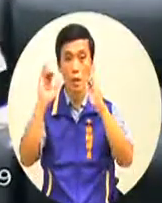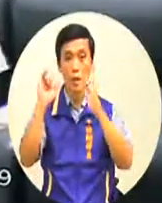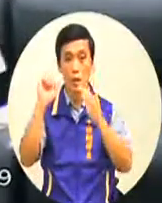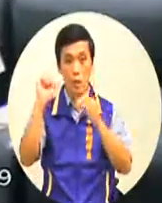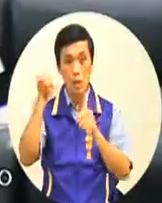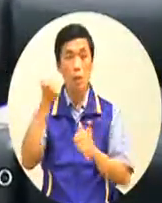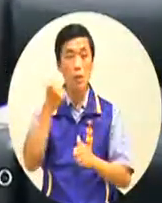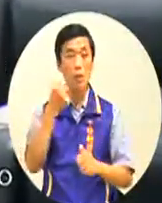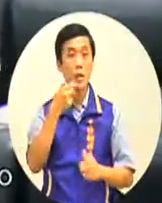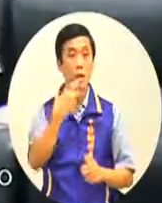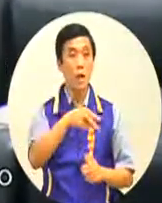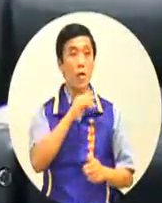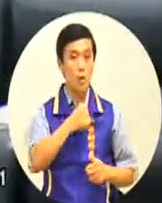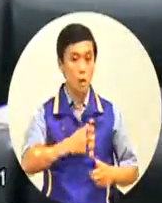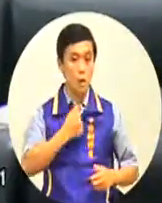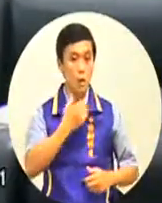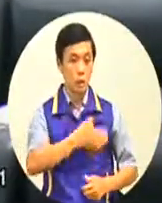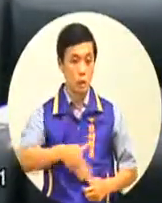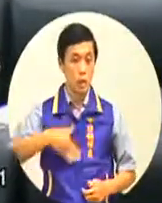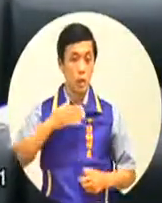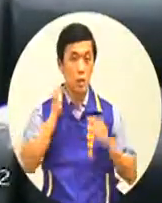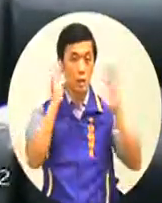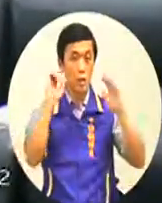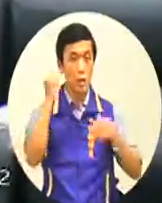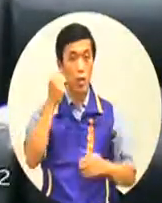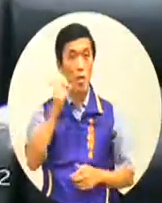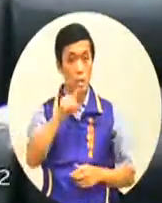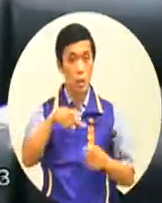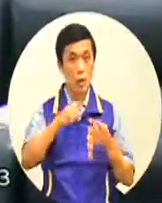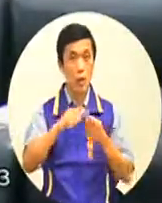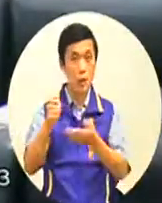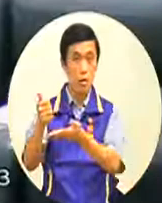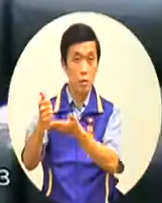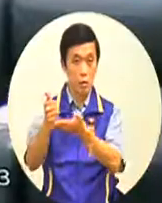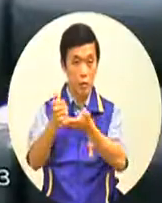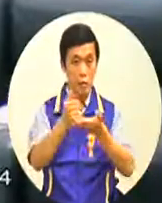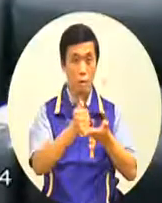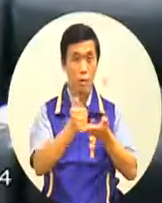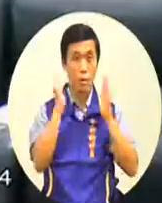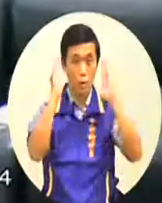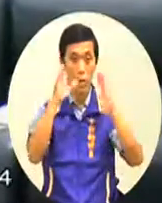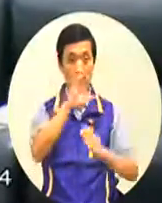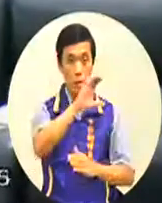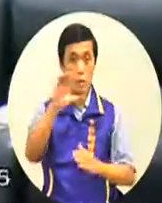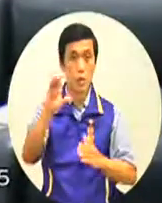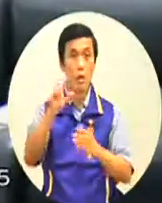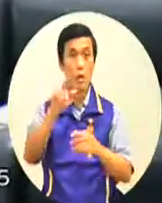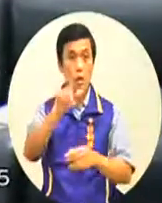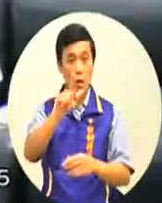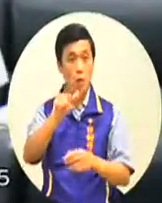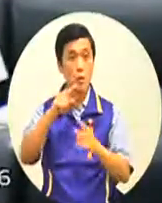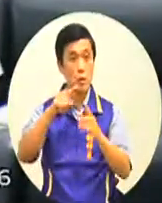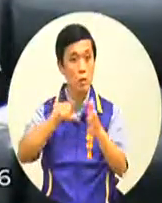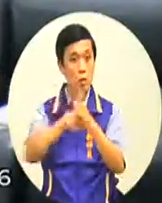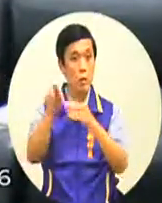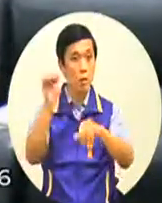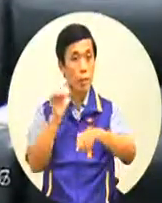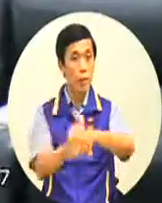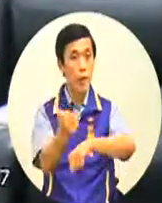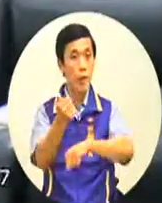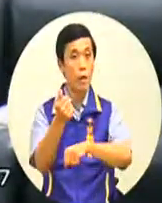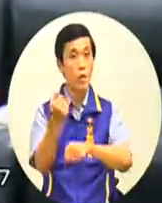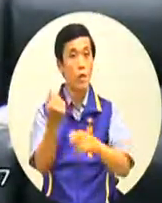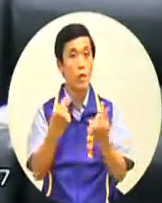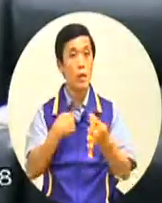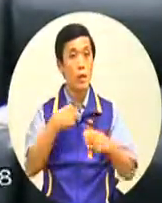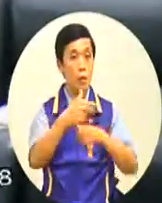实体。你应该是要有邀请，正式的邀请。好，比如学者、专家、高雄市，我看我们连卫生